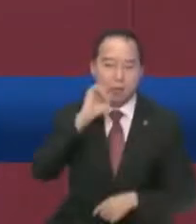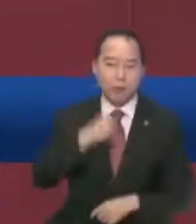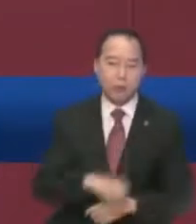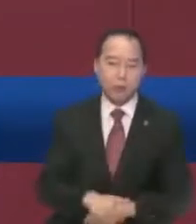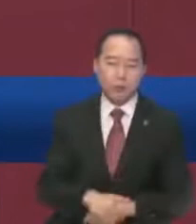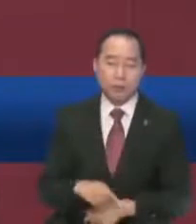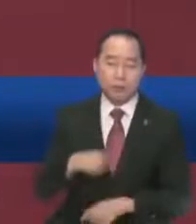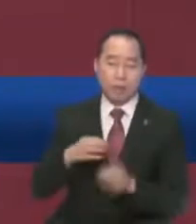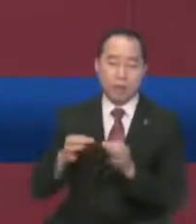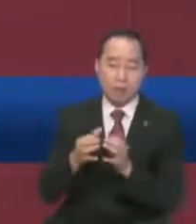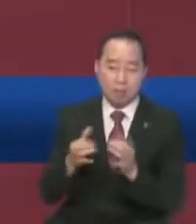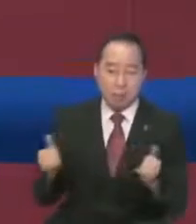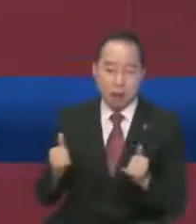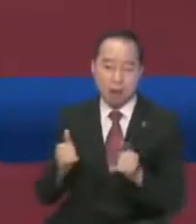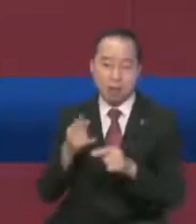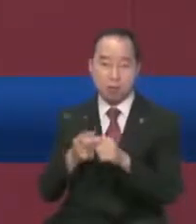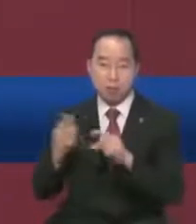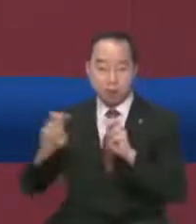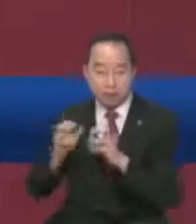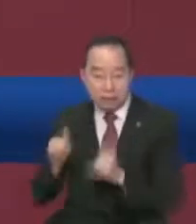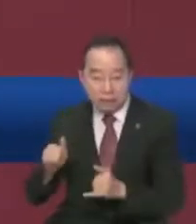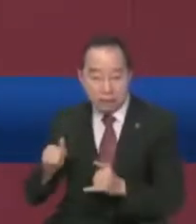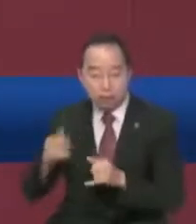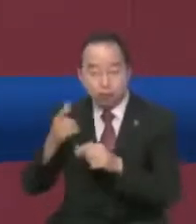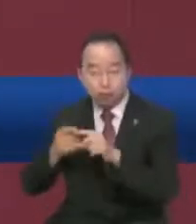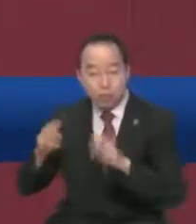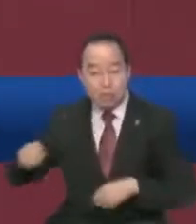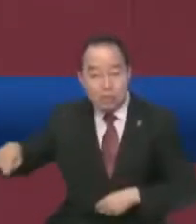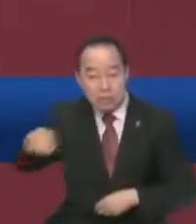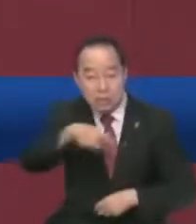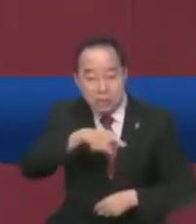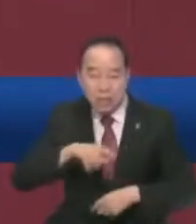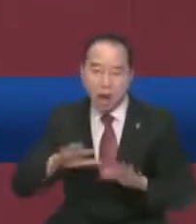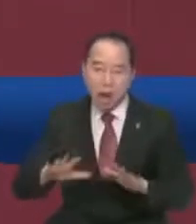자영업자, 소상공인, 중소기업은 하루가 급합니다.